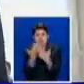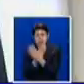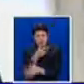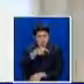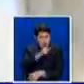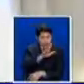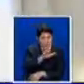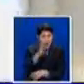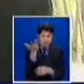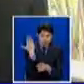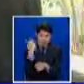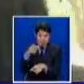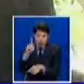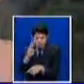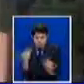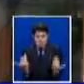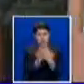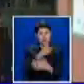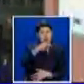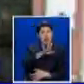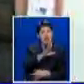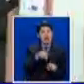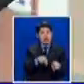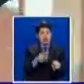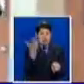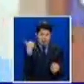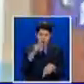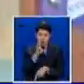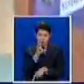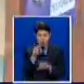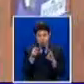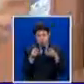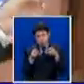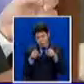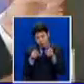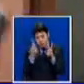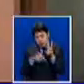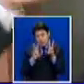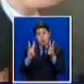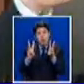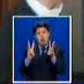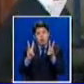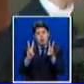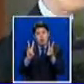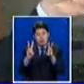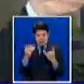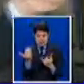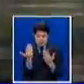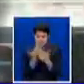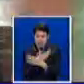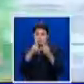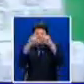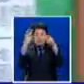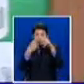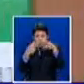5อยู่ตึกนี้แทนนะครับแล้วน่าจะเป็นห้องนี้แล้วครับ 6/6นะครับซึ่งตอนนี้ก็เป็นชั้นป 5/3